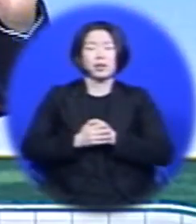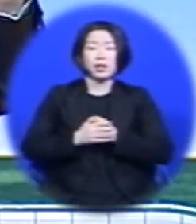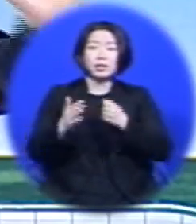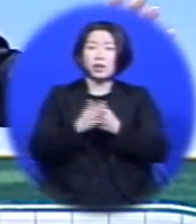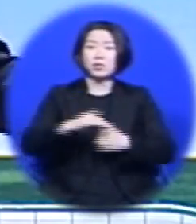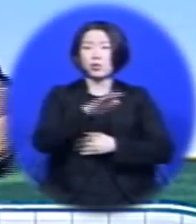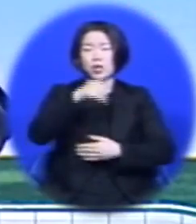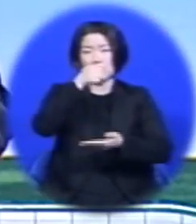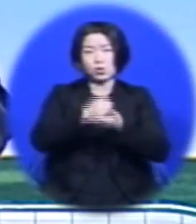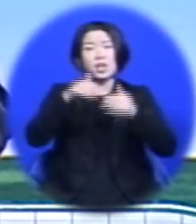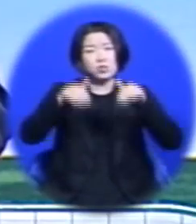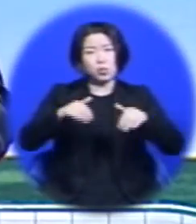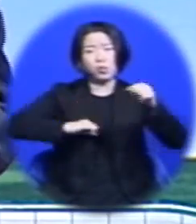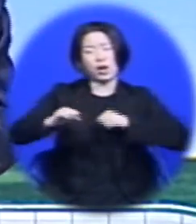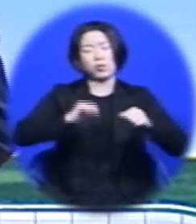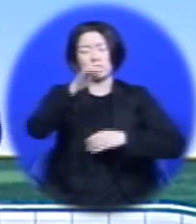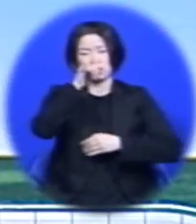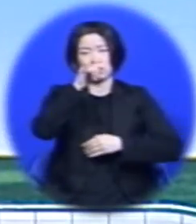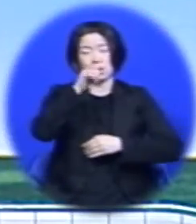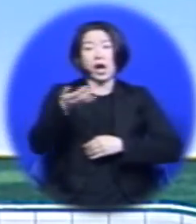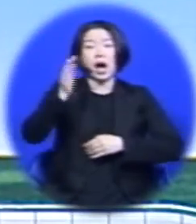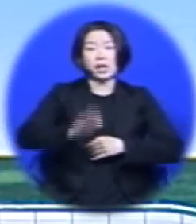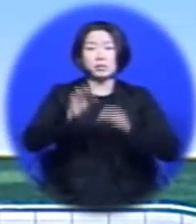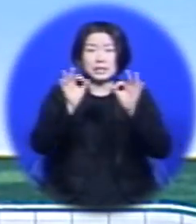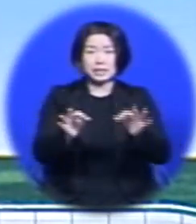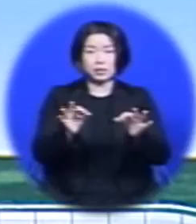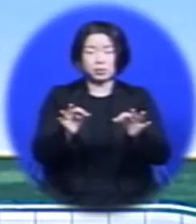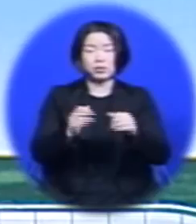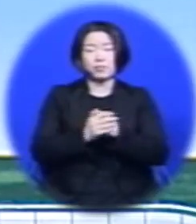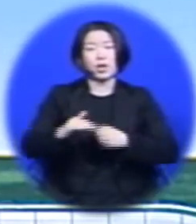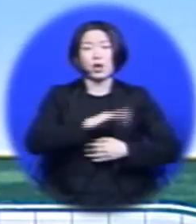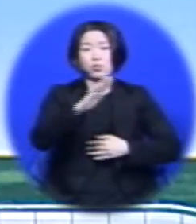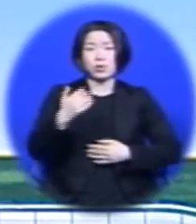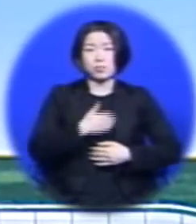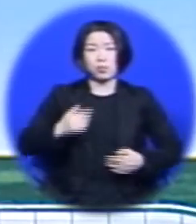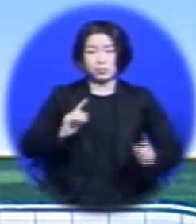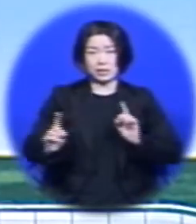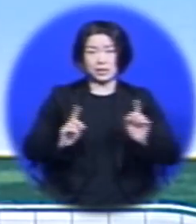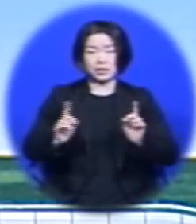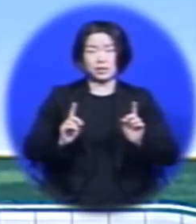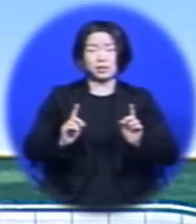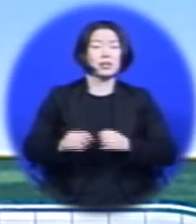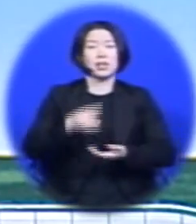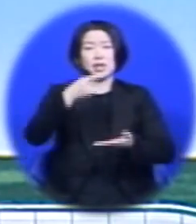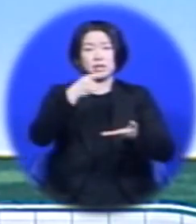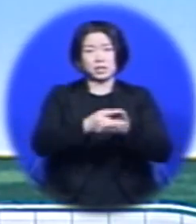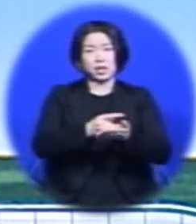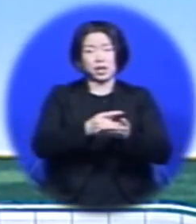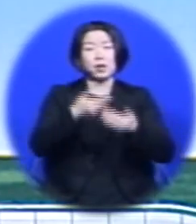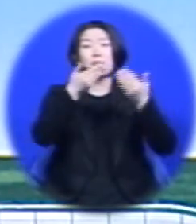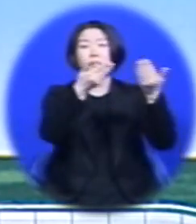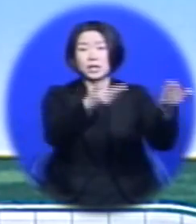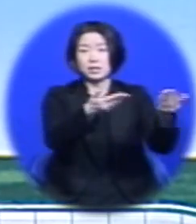우리가 죄의 종노릇 하고 살았습니다 근데 지금은 우리 지체를 의 에 다쳐서